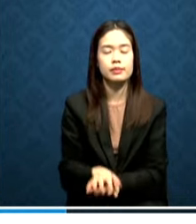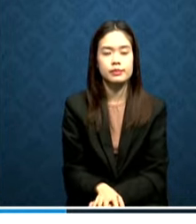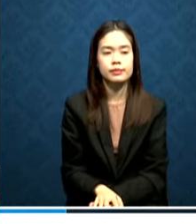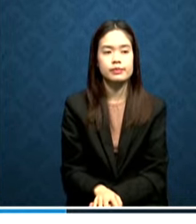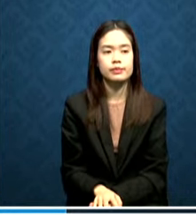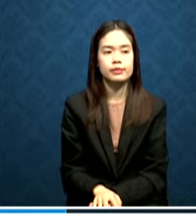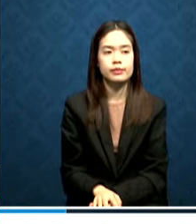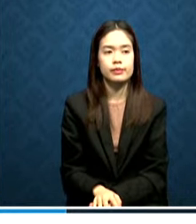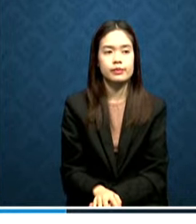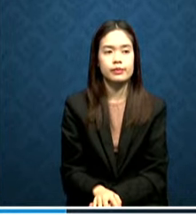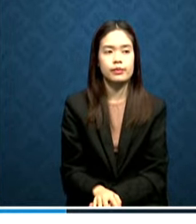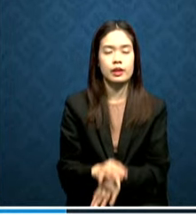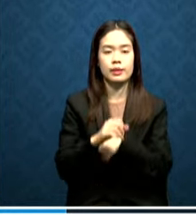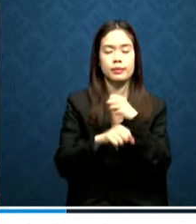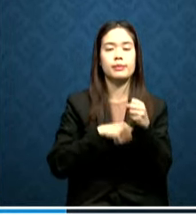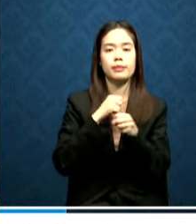ตั้งแต่ปี